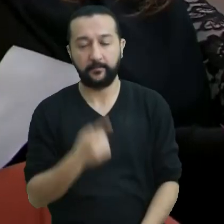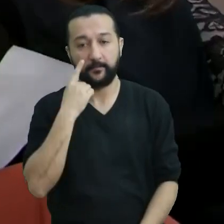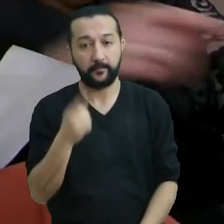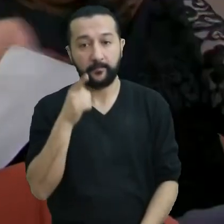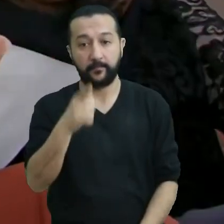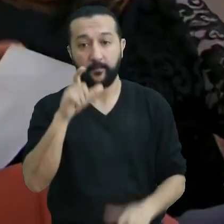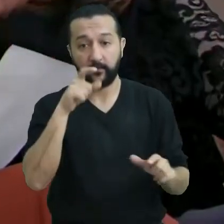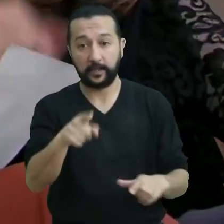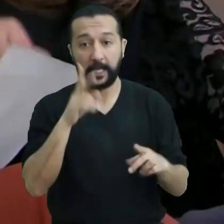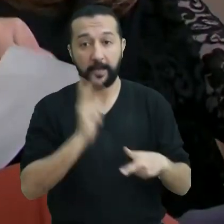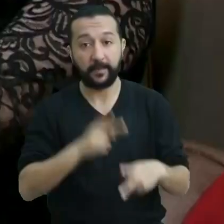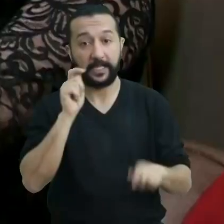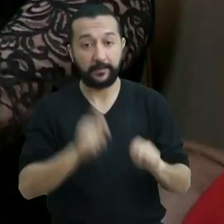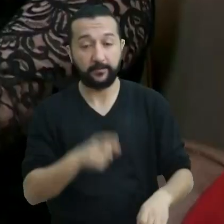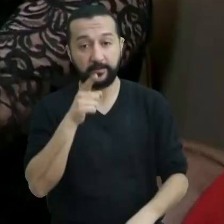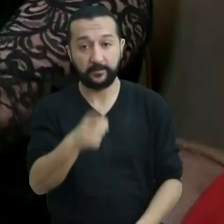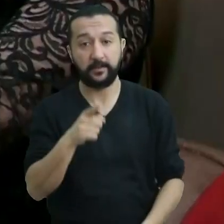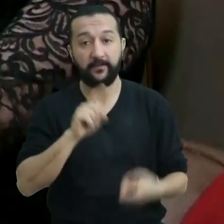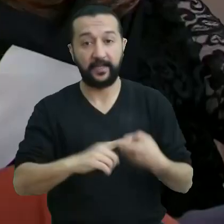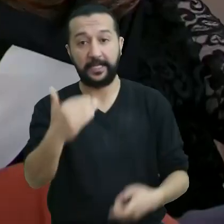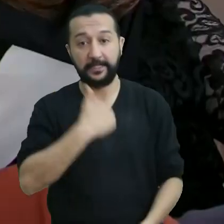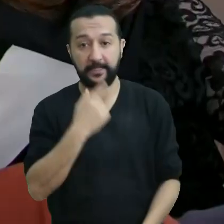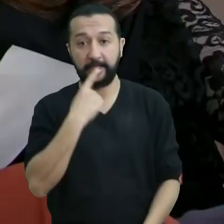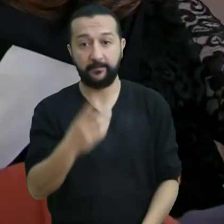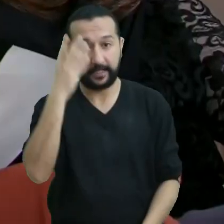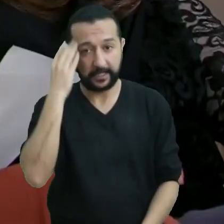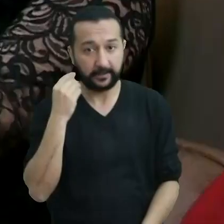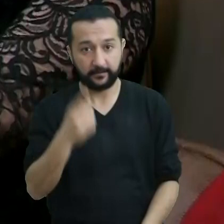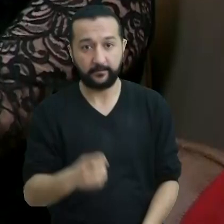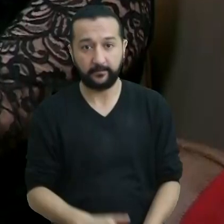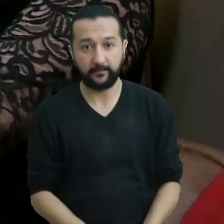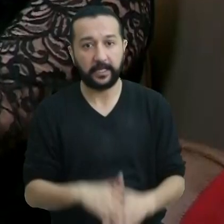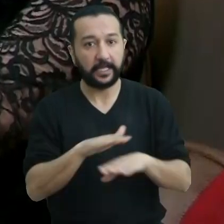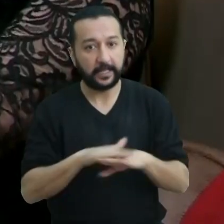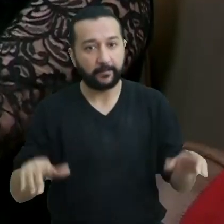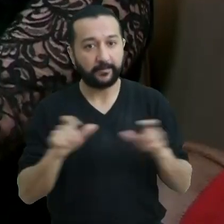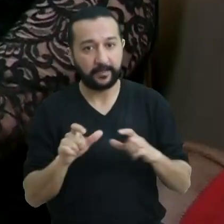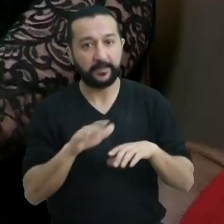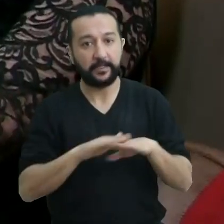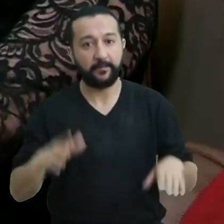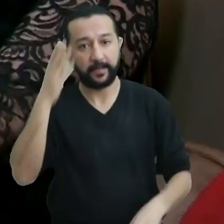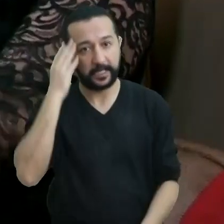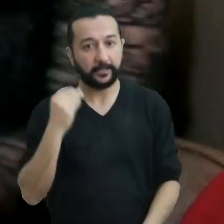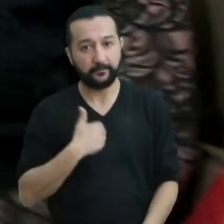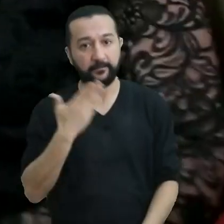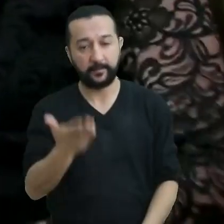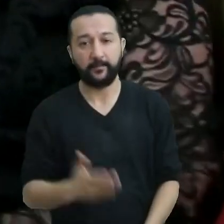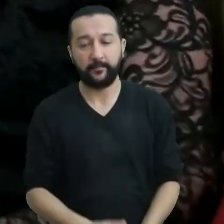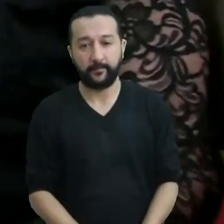Bak, o fotoğraf hemen yapılacak ve gelecek dedim, anlaşıldı mı? Tamam Serpil, tamam